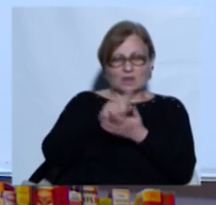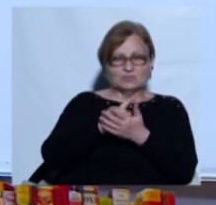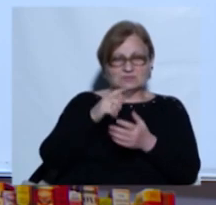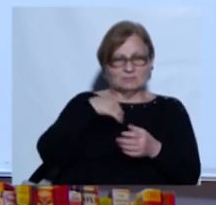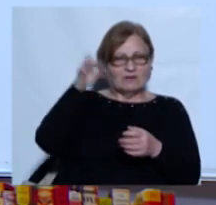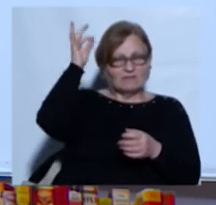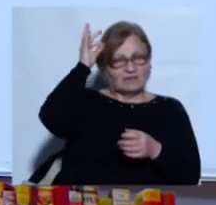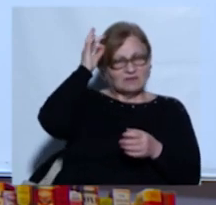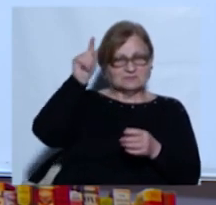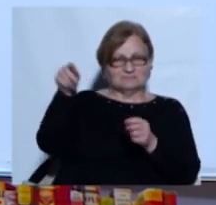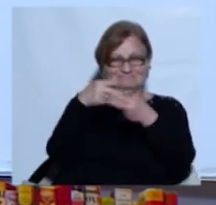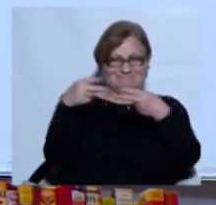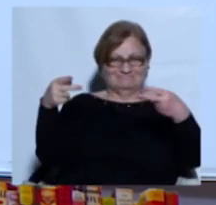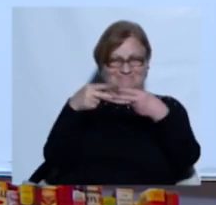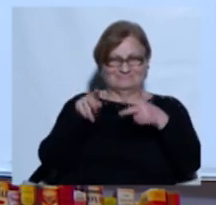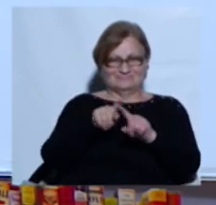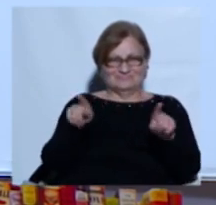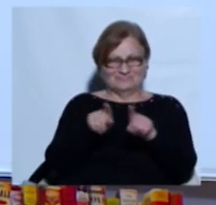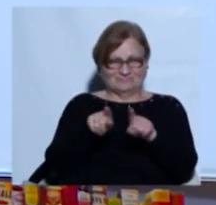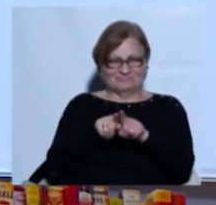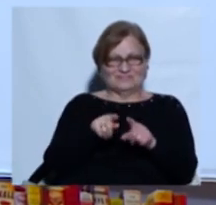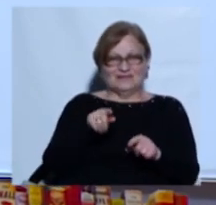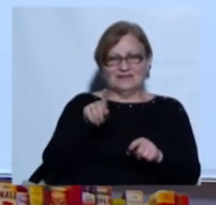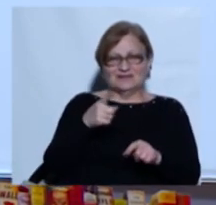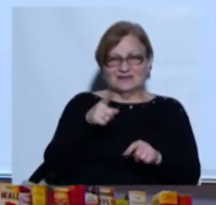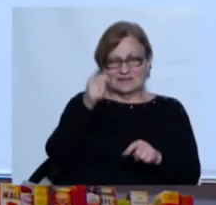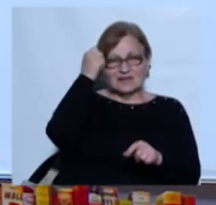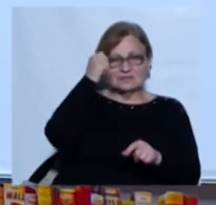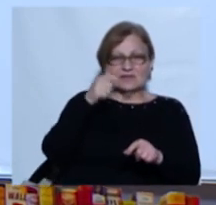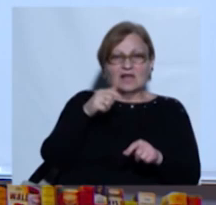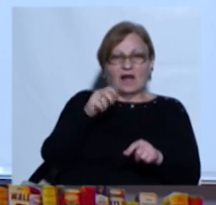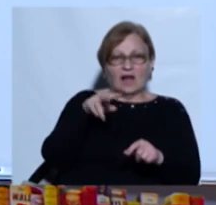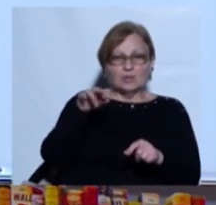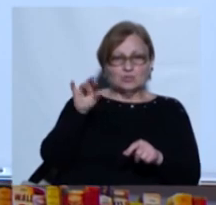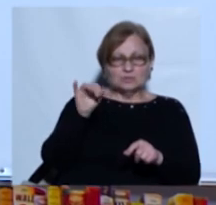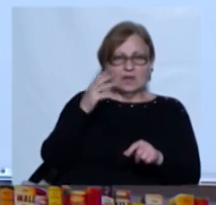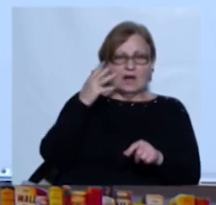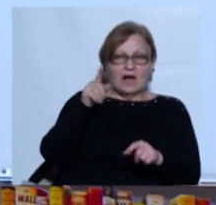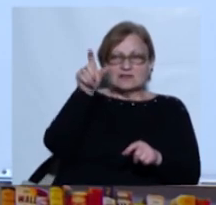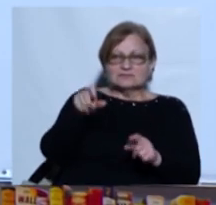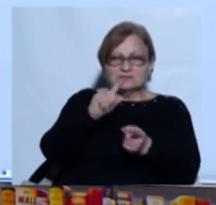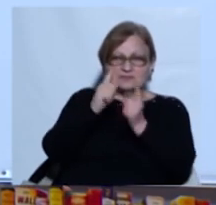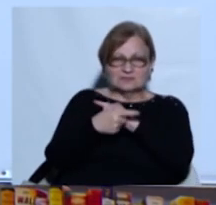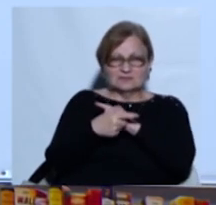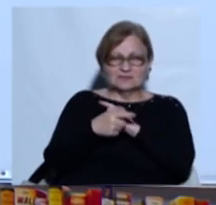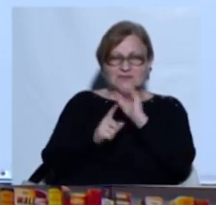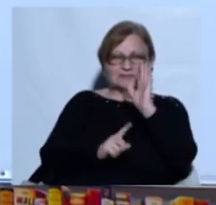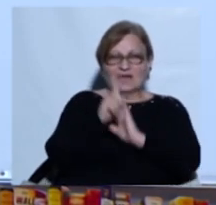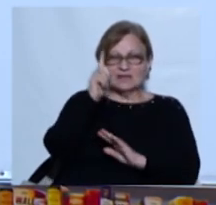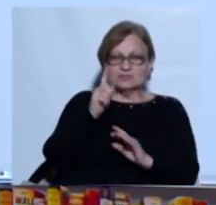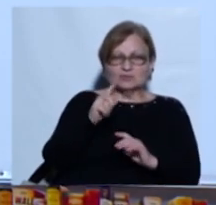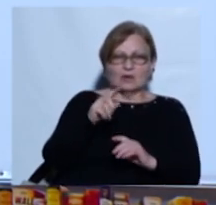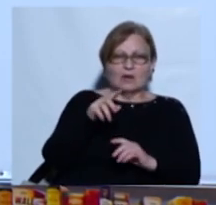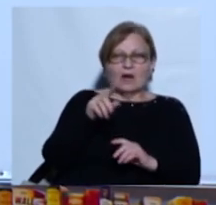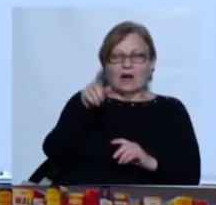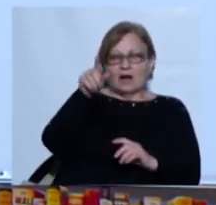მოგვიწევს ჯემალ ქარჩხაძის იგის ანალიზის დროს. გახსოვთ ალუდაშიც ფერიცვალება მუცალმა დაიწყო. ესე